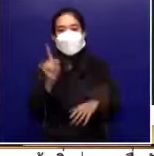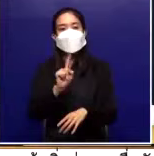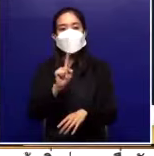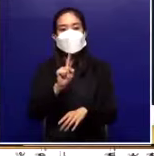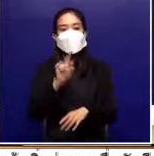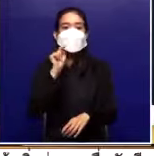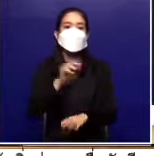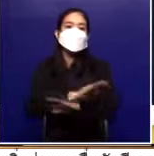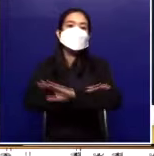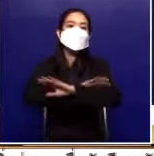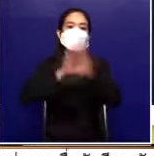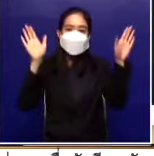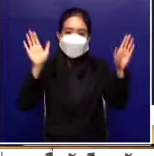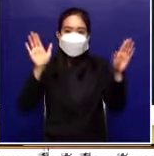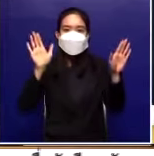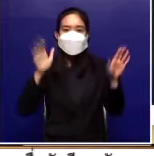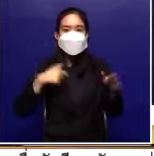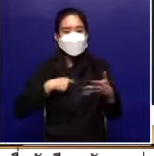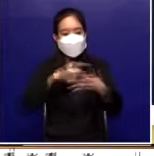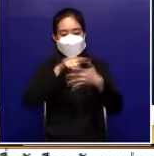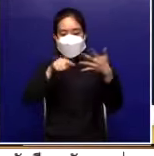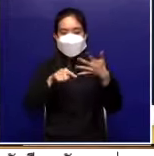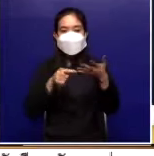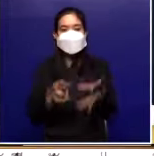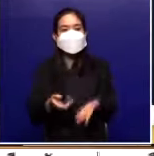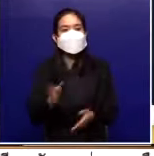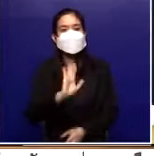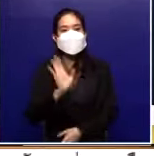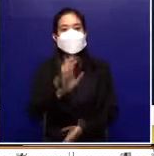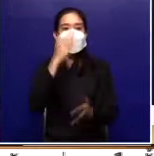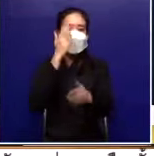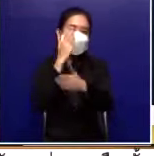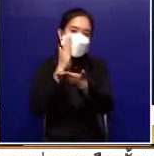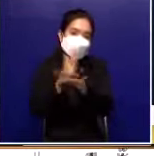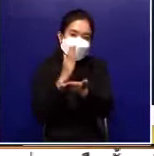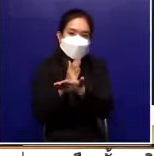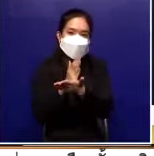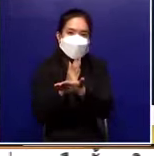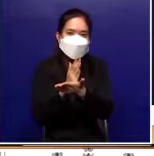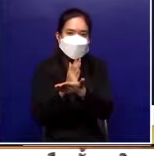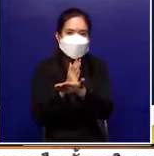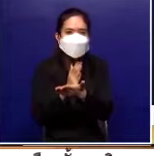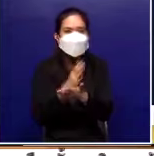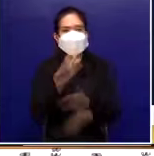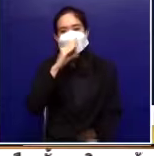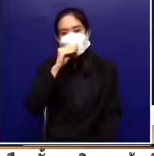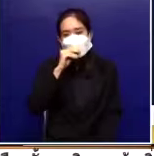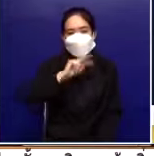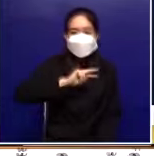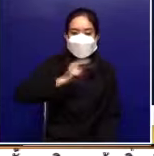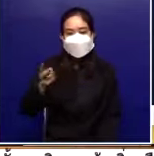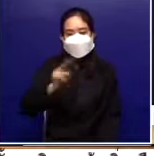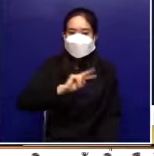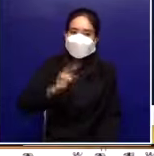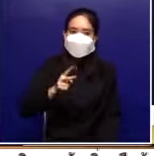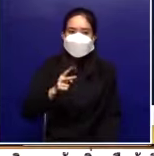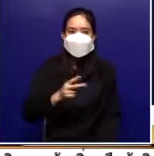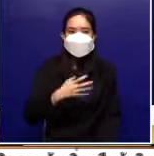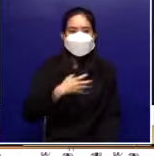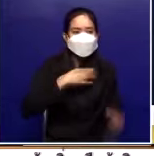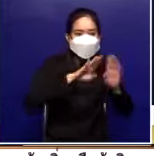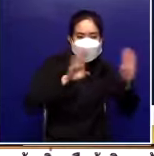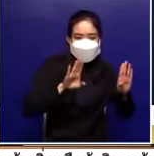แม่พี่น้องคนกรุงเทพเขาบ้างไหมเนี่ยเนี่ยนะท่านประธานครับทำกันคนละที2ทีเดี๋ยวทำนั่นเดี๋ยวเอาเนี่ยเดี๋ยวยกเลิกนั่นเดี๋ยวยก